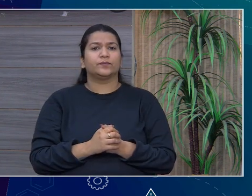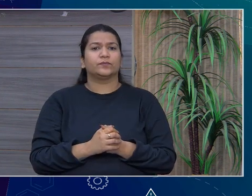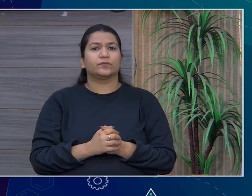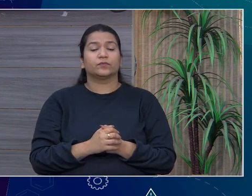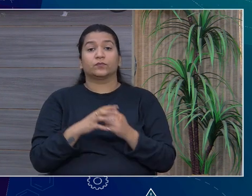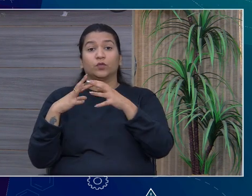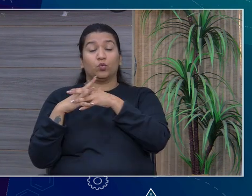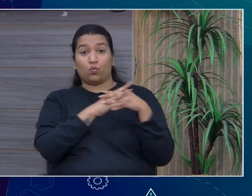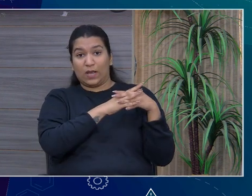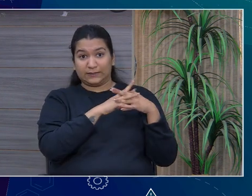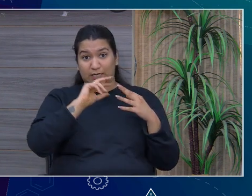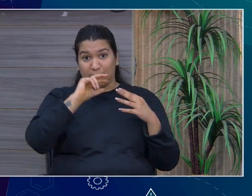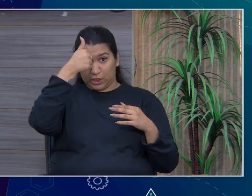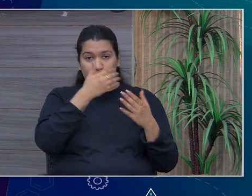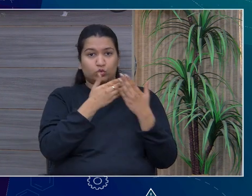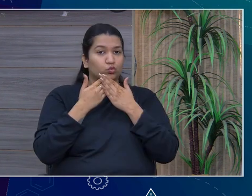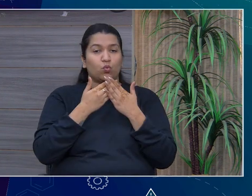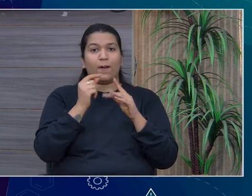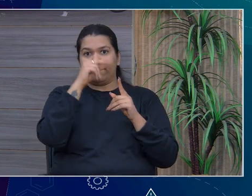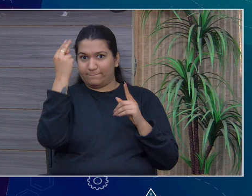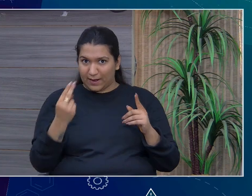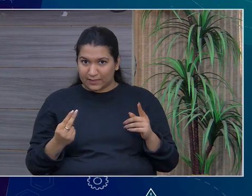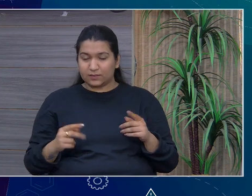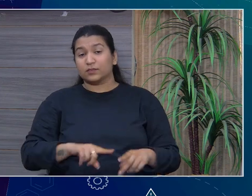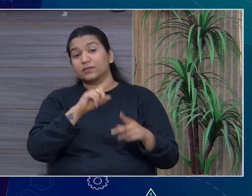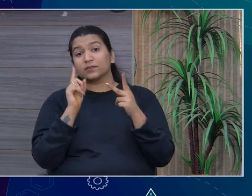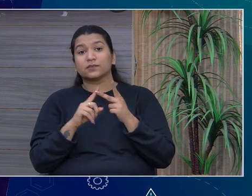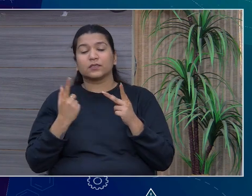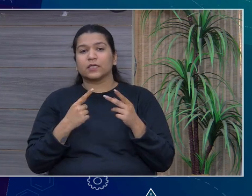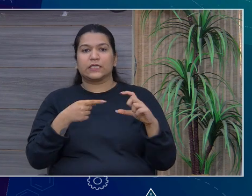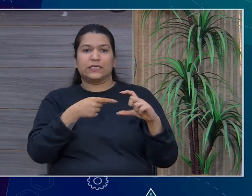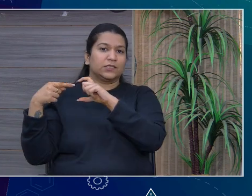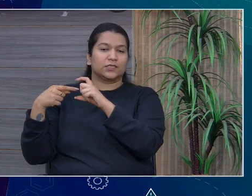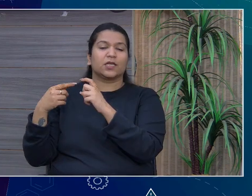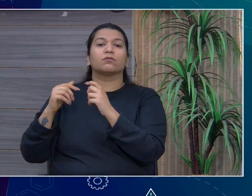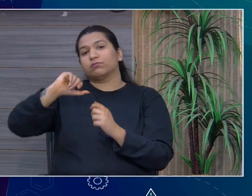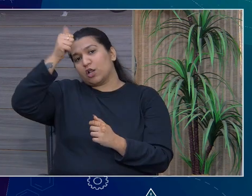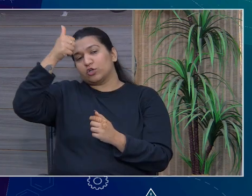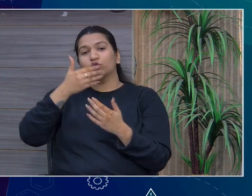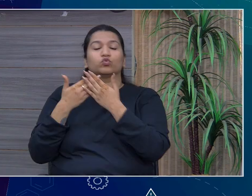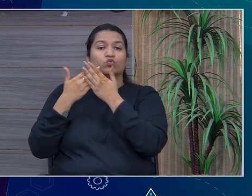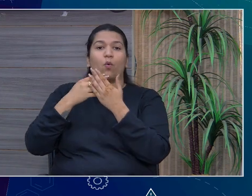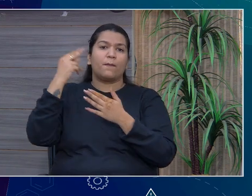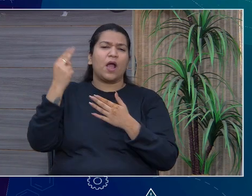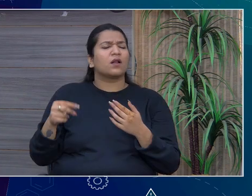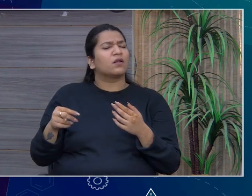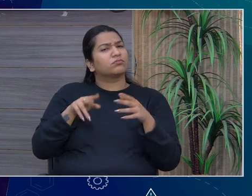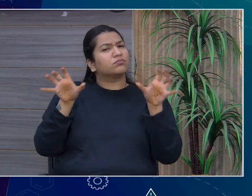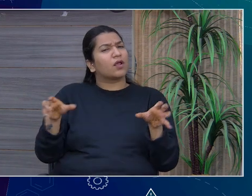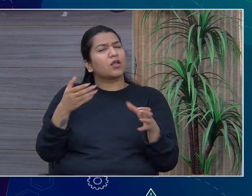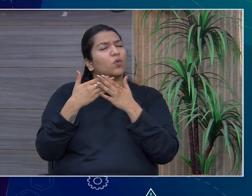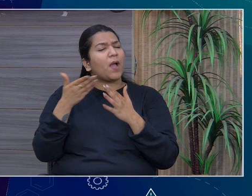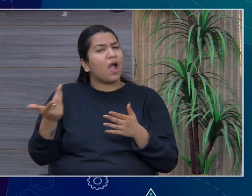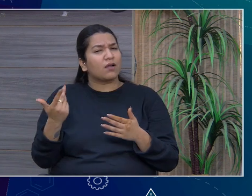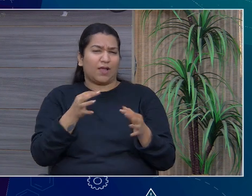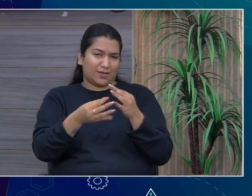है कि वेस्टर्न इंडियन स्कूल ऑफ पेंटिंग और दूसरा आता है उसी के समकक्ष ईस्टर्न इंडियन स्कूल ऑफ पेंटिंग। स्कूल ऑफ पेंटिंग्स क्या हैं, इनके बारे में थोड़ा सा।